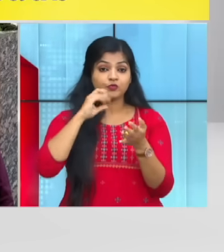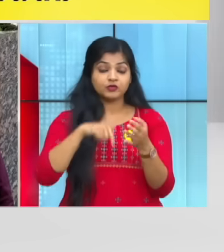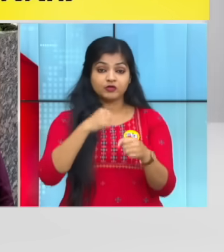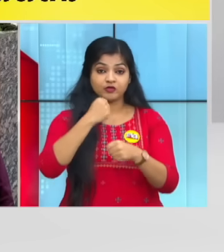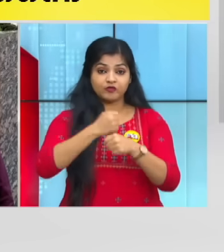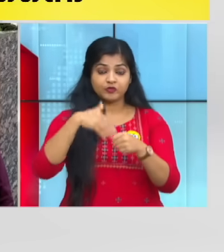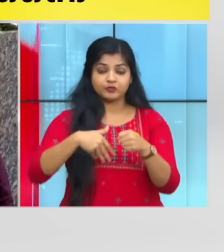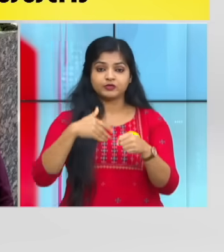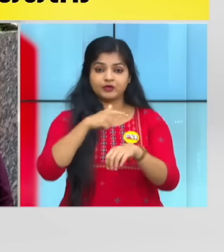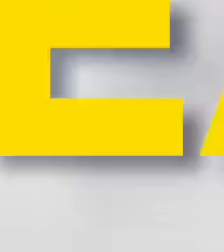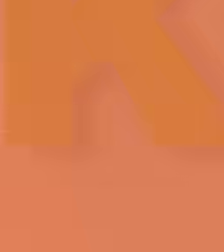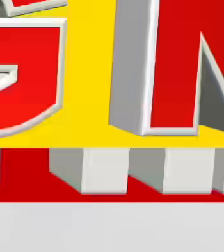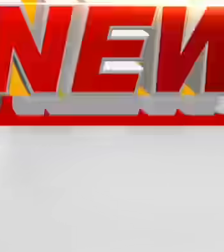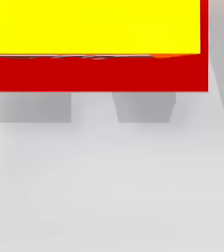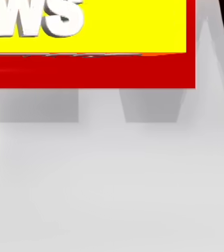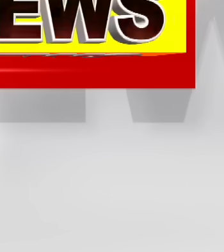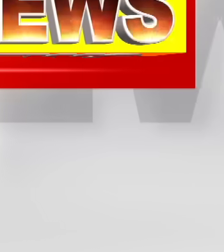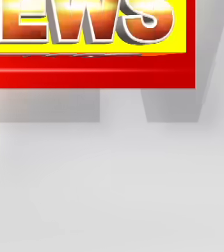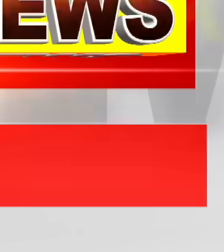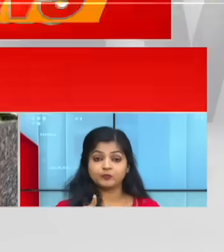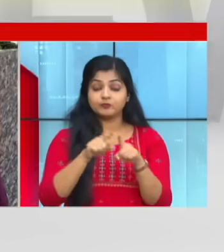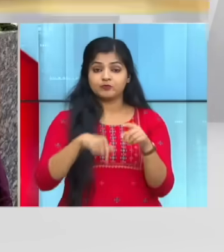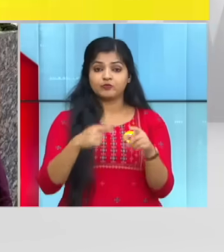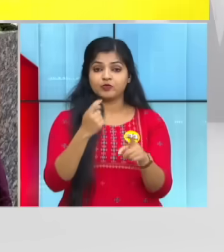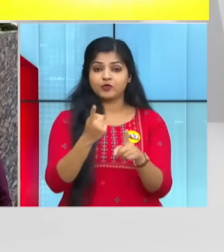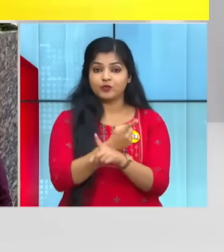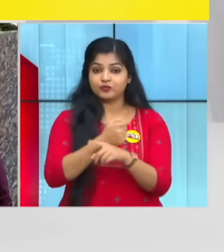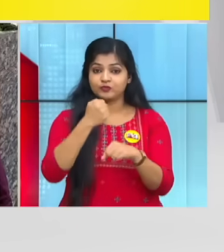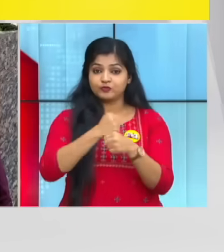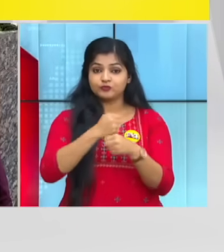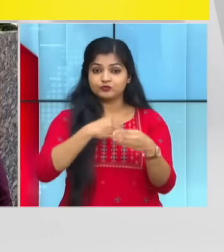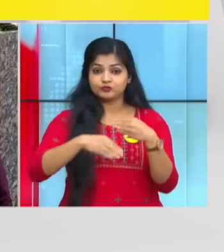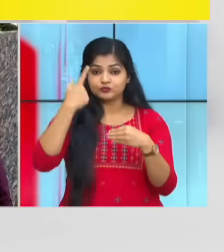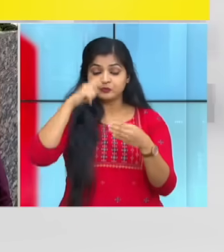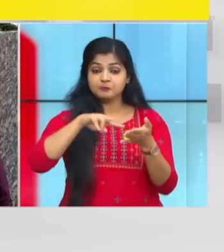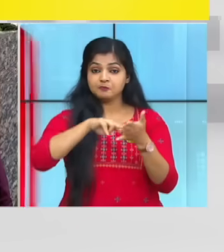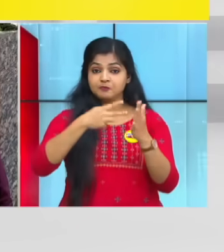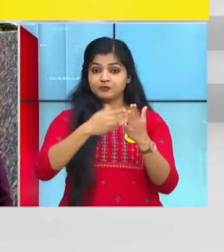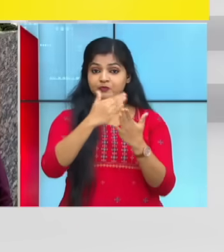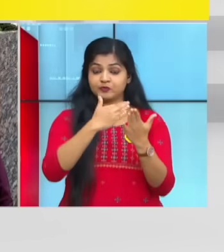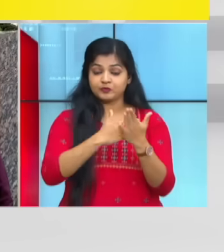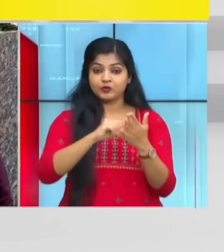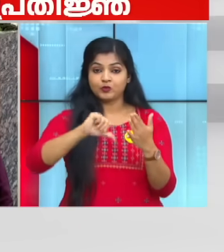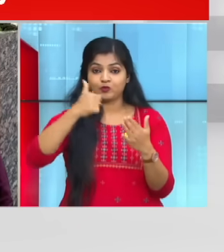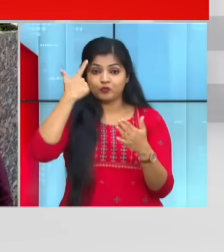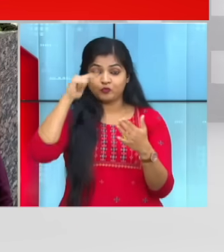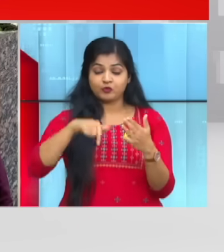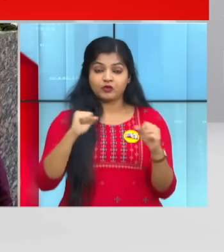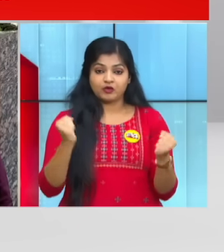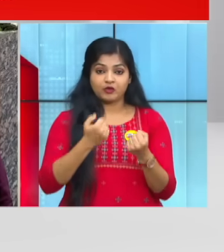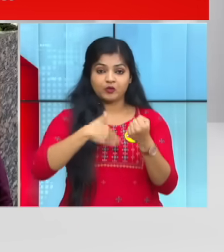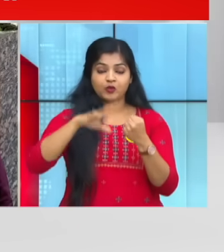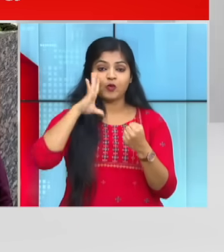വരവാണ് അതുകൊണ്ട് വളരെ ശക്തമായിട്ട് ഭരണം മുന്നോട്ടു കൊണ്ടുപോവുക അജണ്ടകൾ നടപ്പാക്കുന്നതിനടക്കം ശ്രമിക്കുക എന്നുള്ളതാണ്